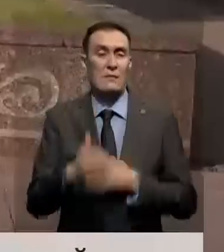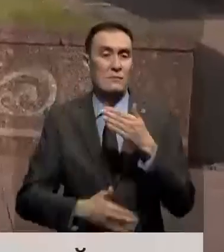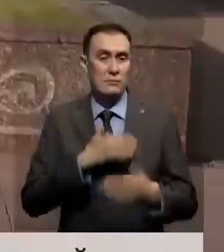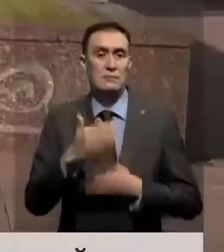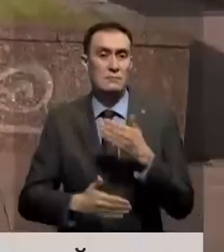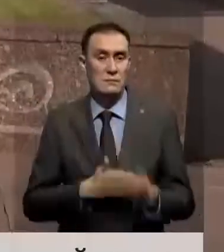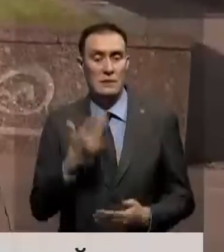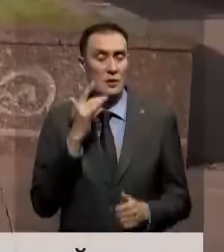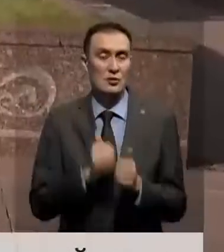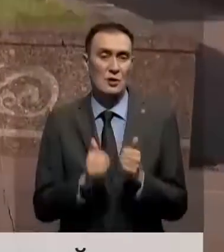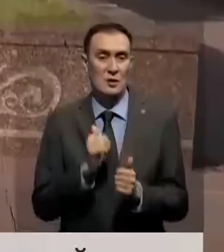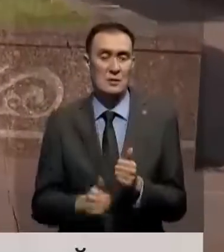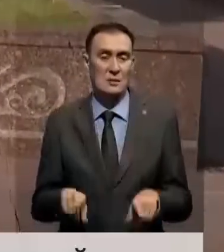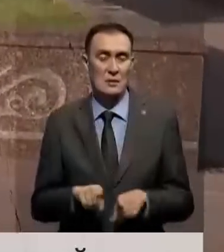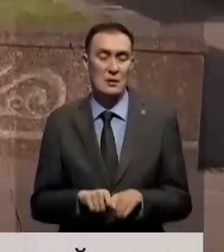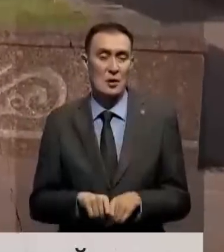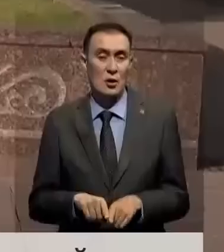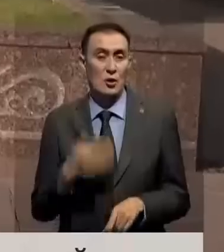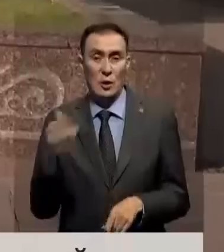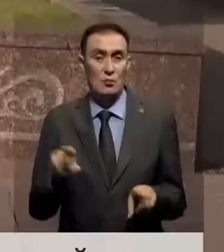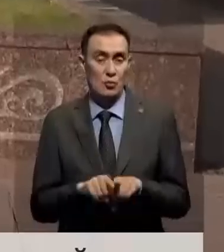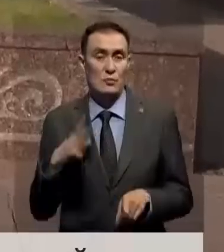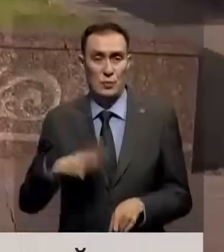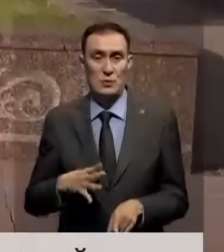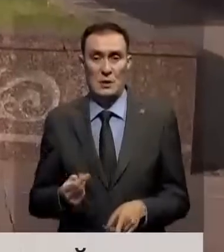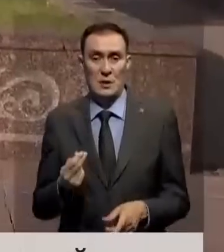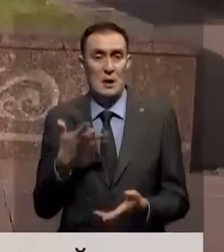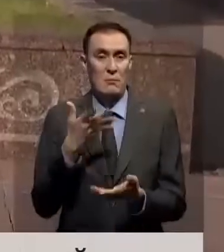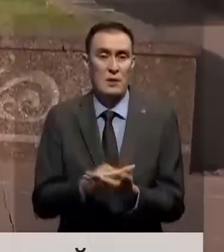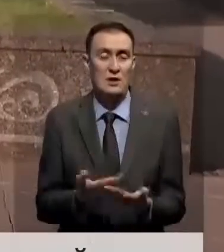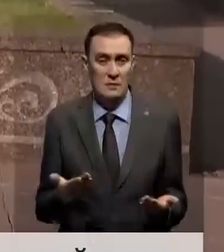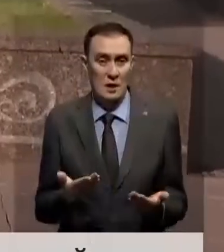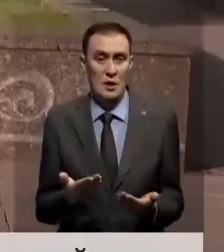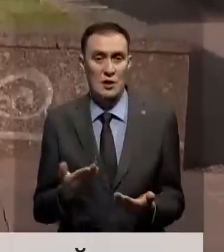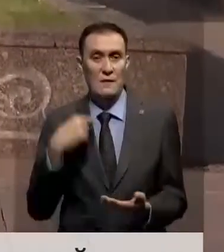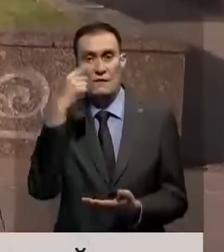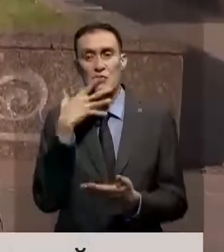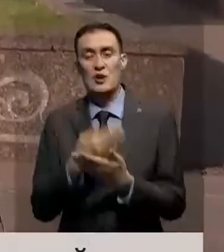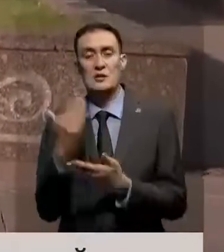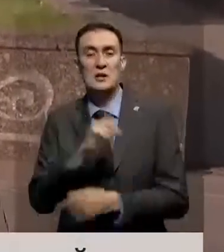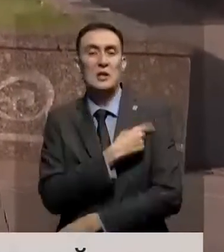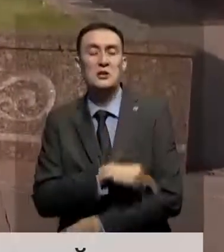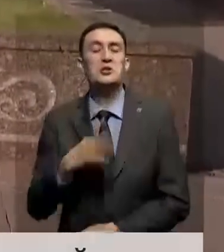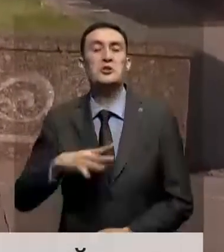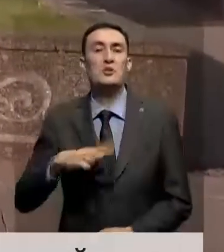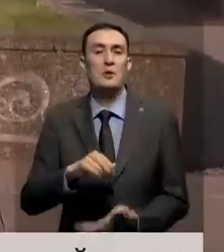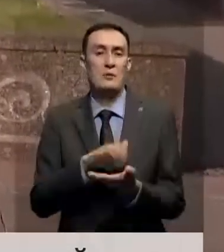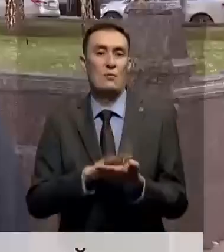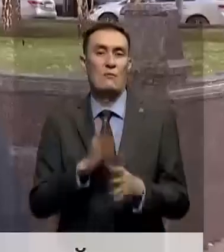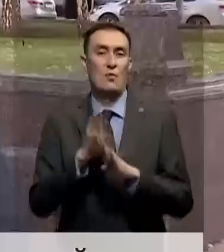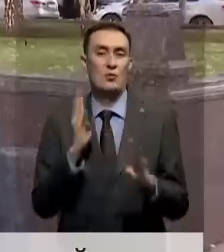Ну, часто лучше это, чем. Там тоже деньги даешь. А часто тоже даешь. Зачем мне там очередь